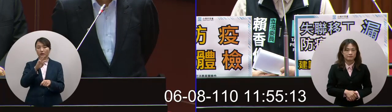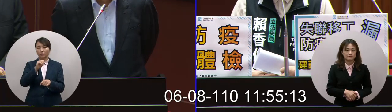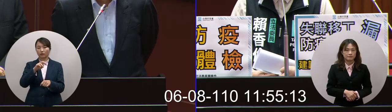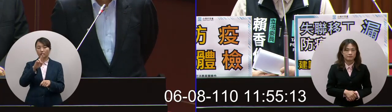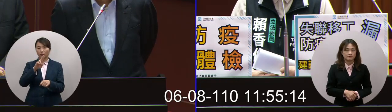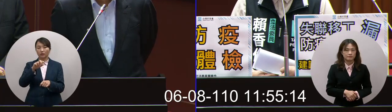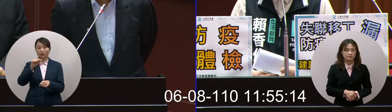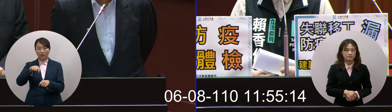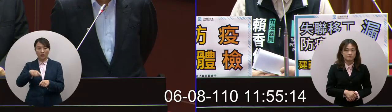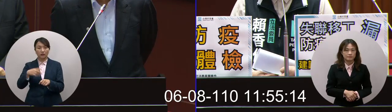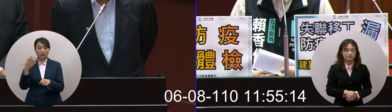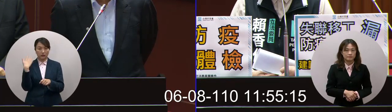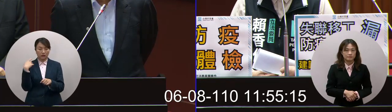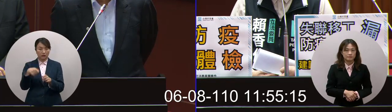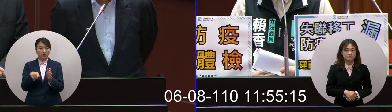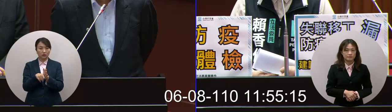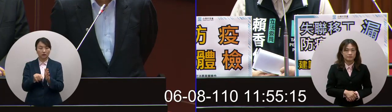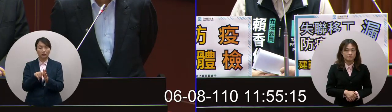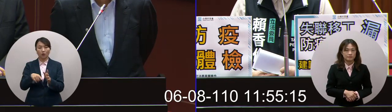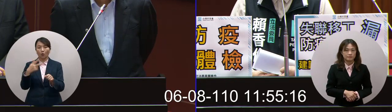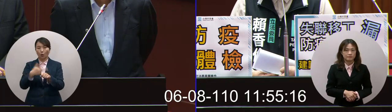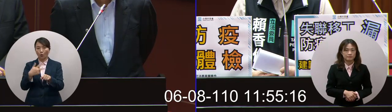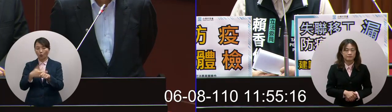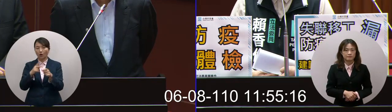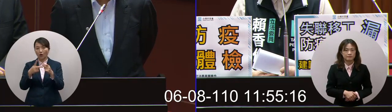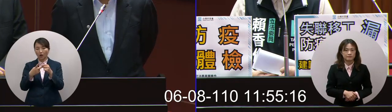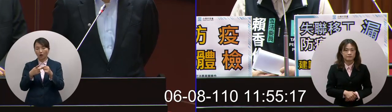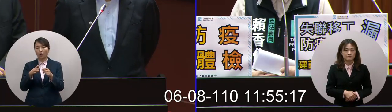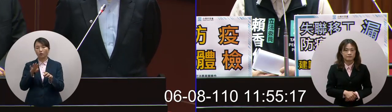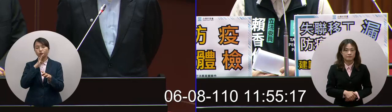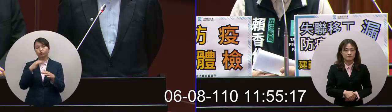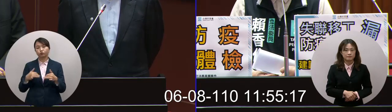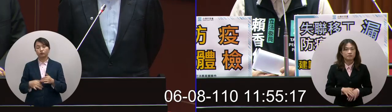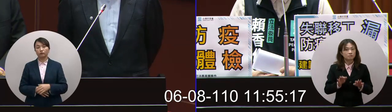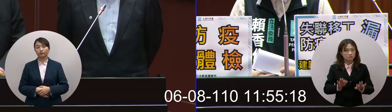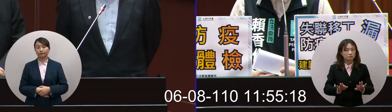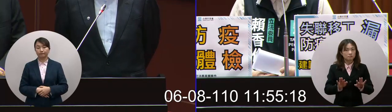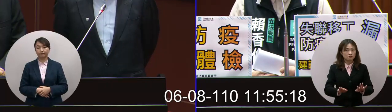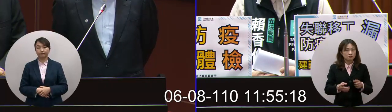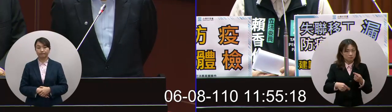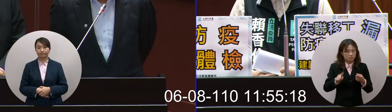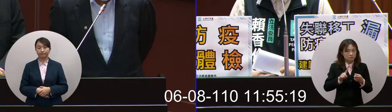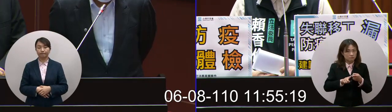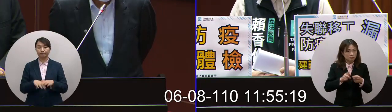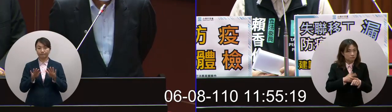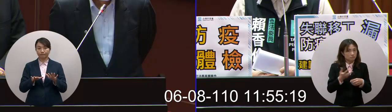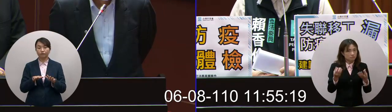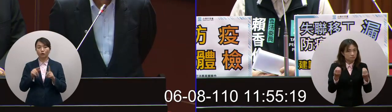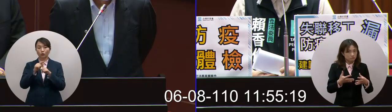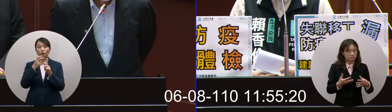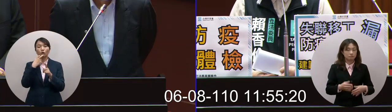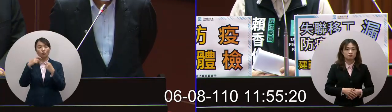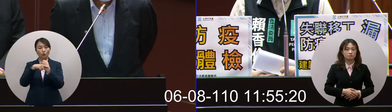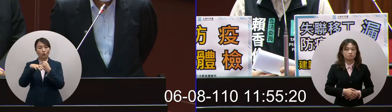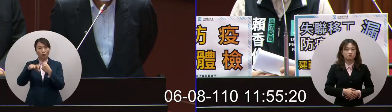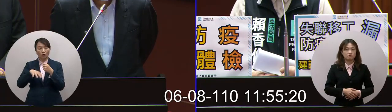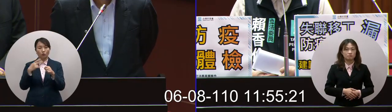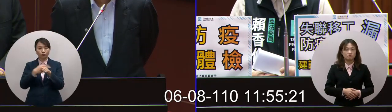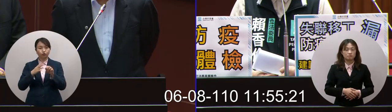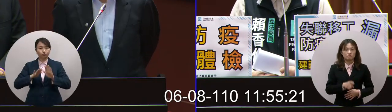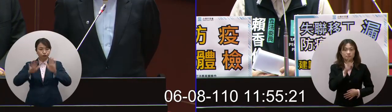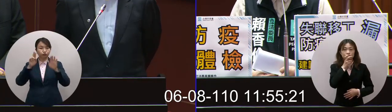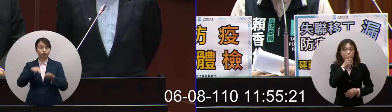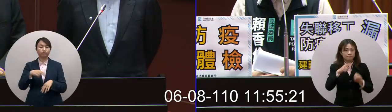们刚才讲过，在那个时候，我们的技术还有瓶颈。 现在应该是没有问题。 现在中研院它已经有一些进